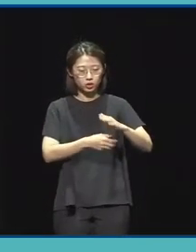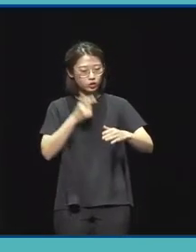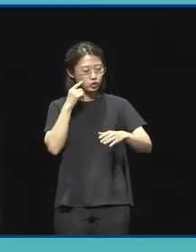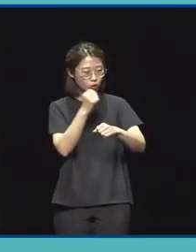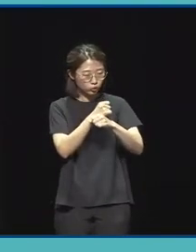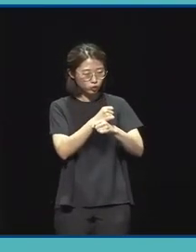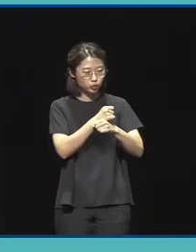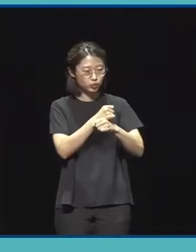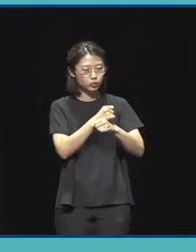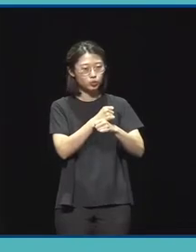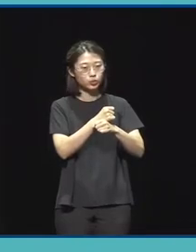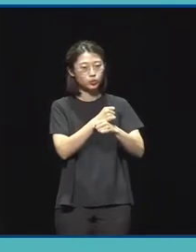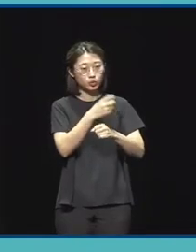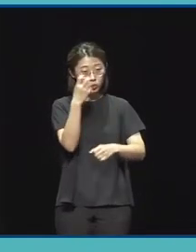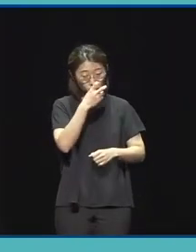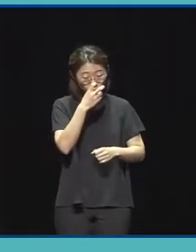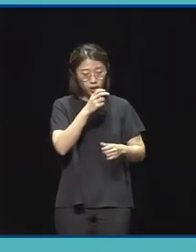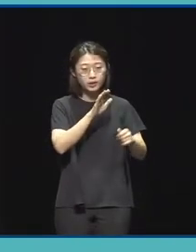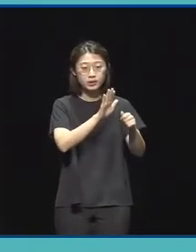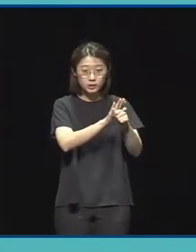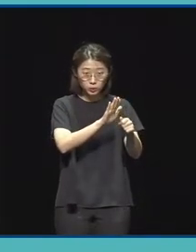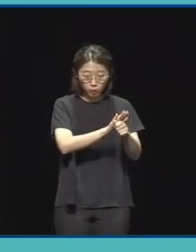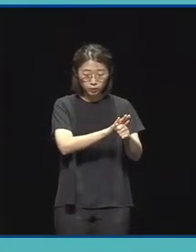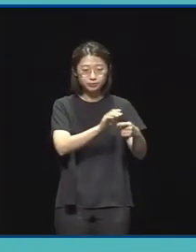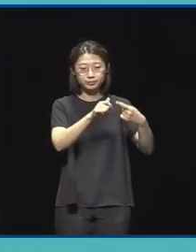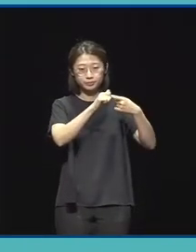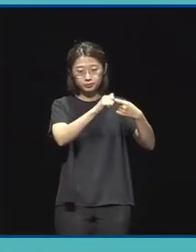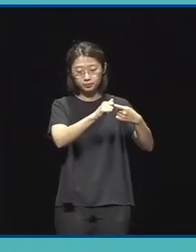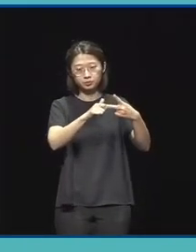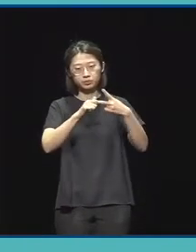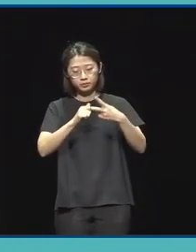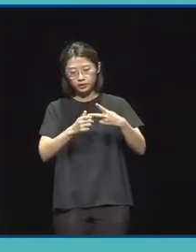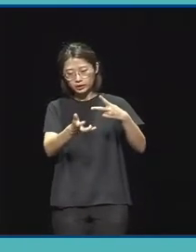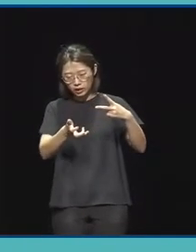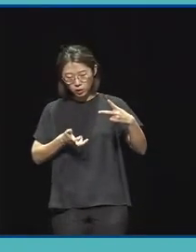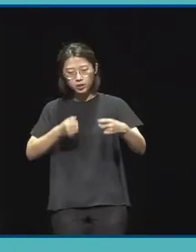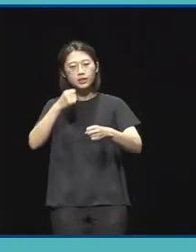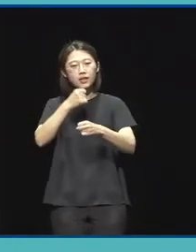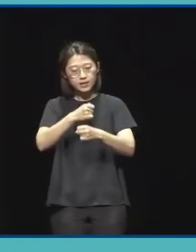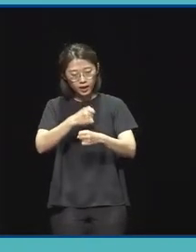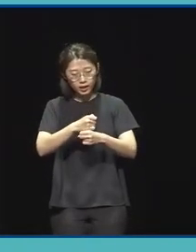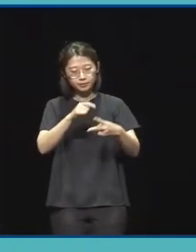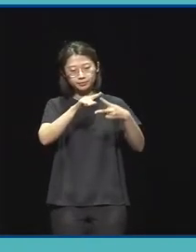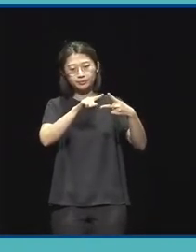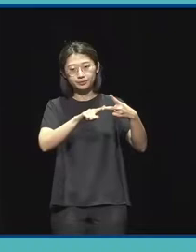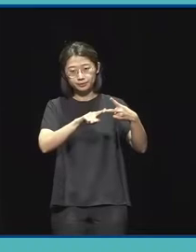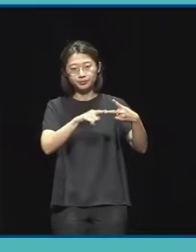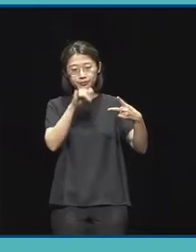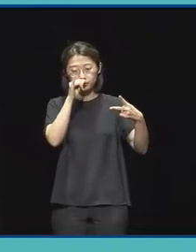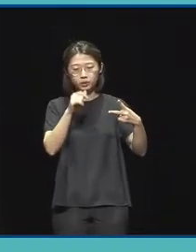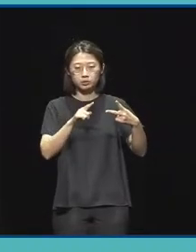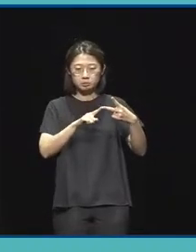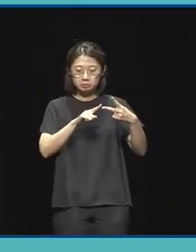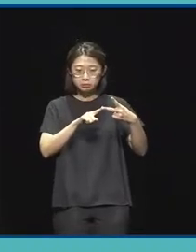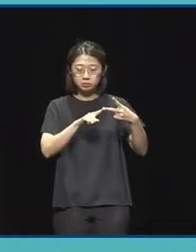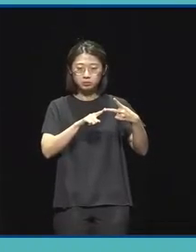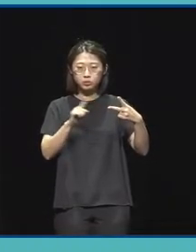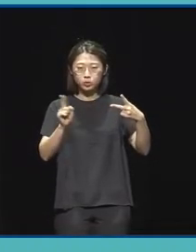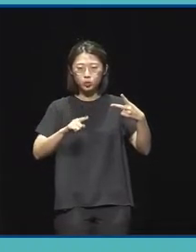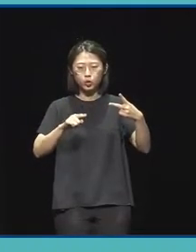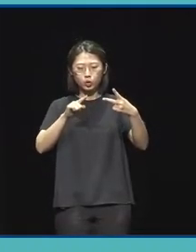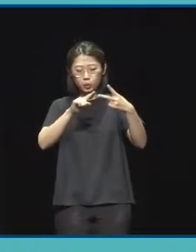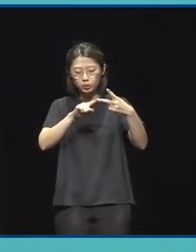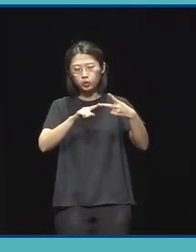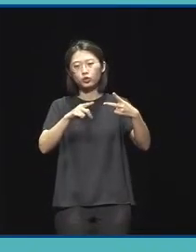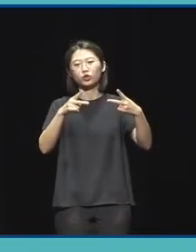연구조사를 지원하는 유형과 그 다음에 사전 제작 유형으로 나눠집니다 사전 제작 유형은 또 두 가지